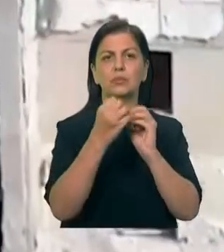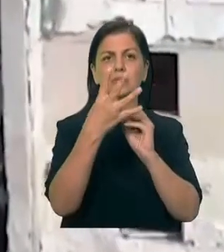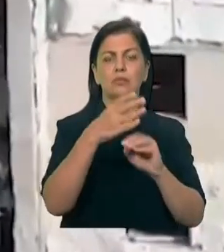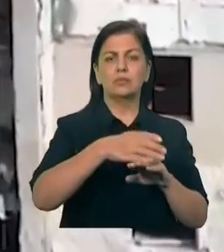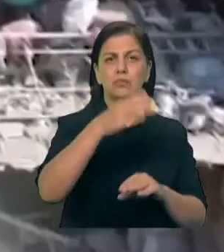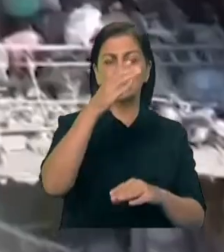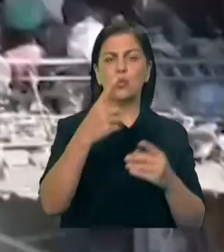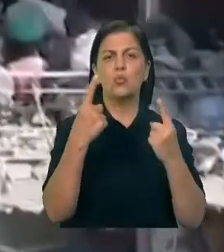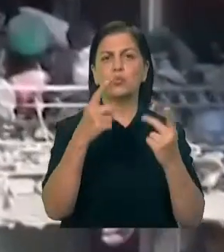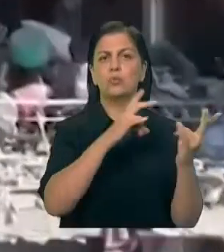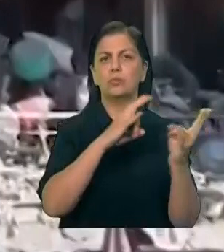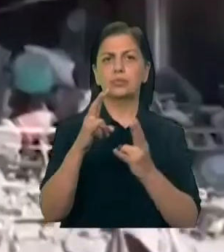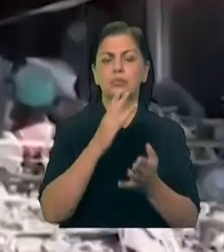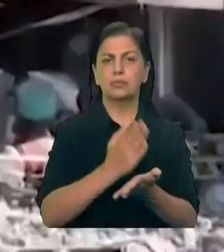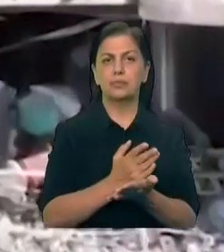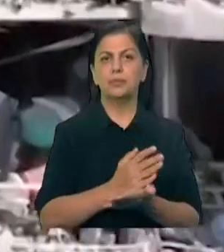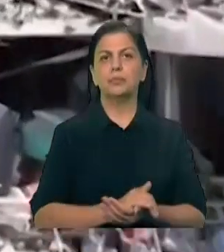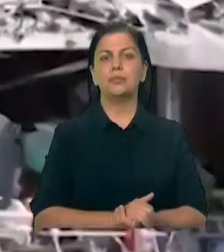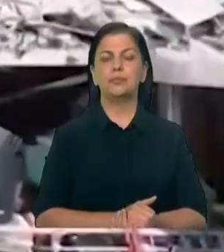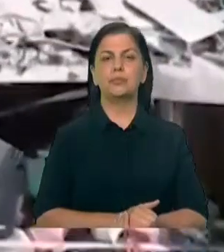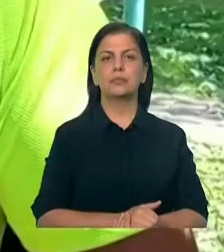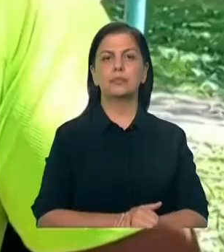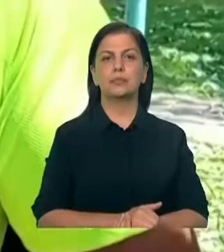da xeyli ziyan dəyib.